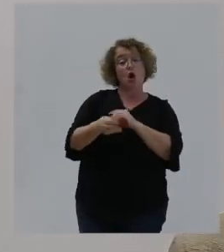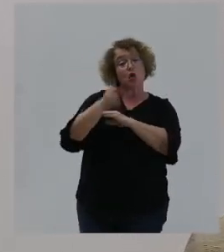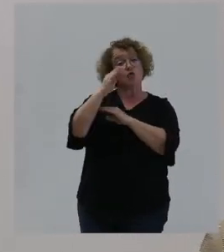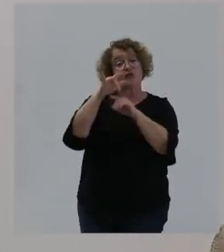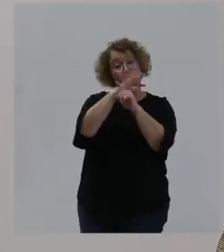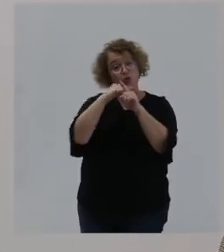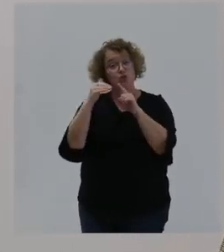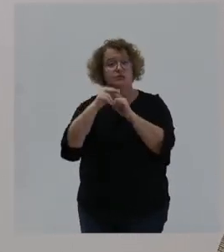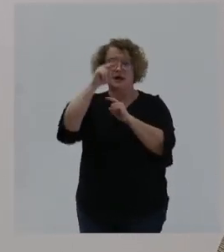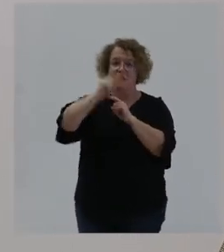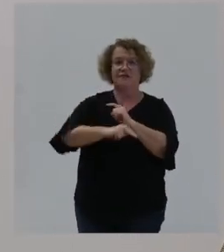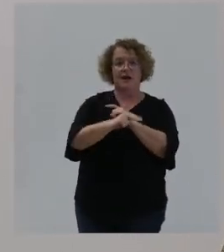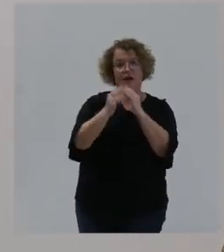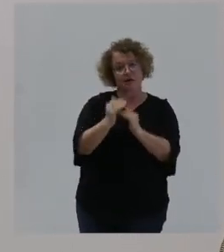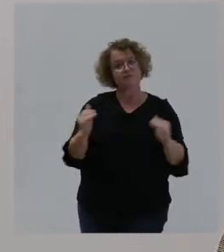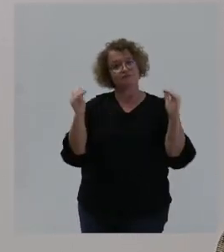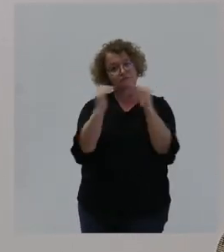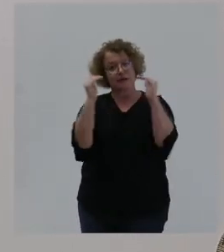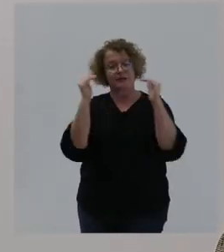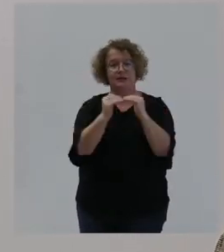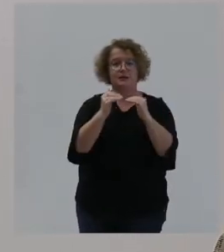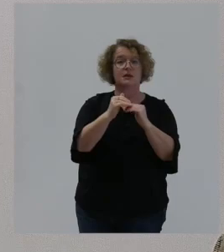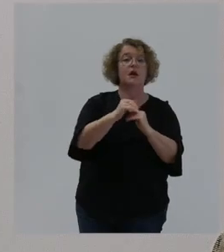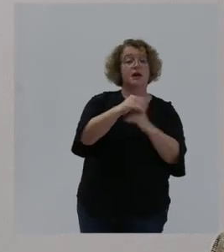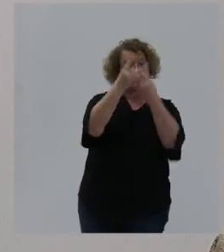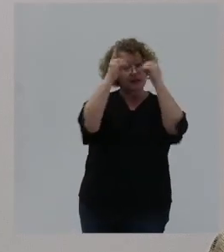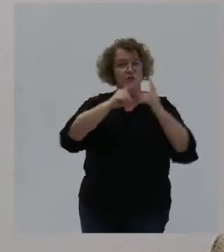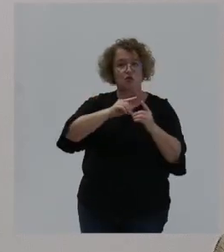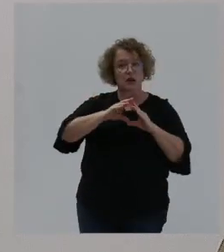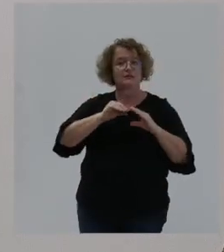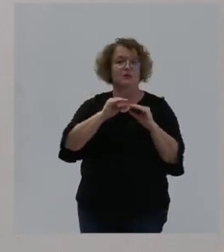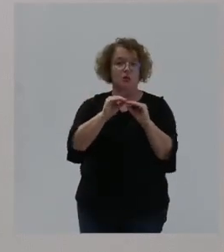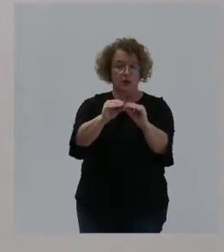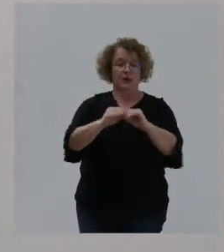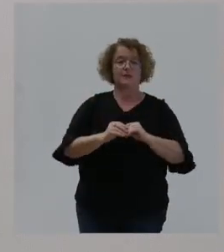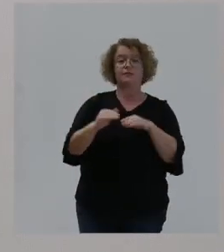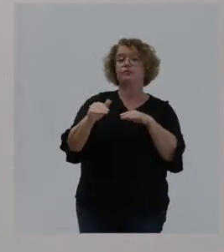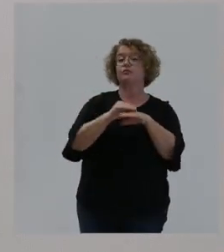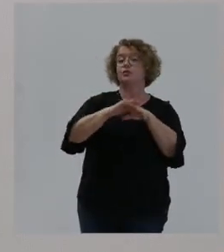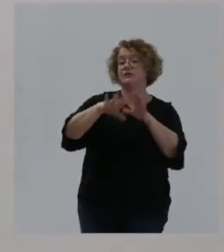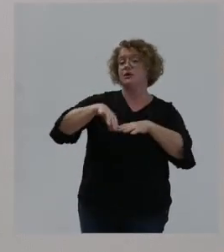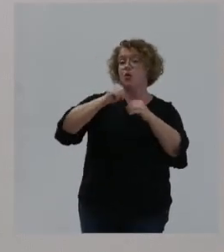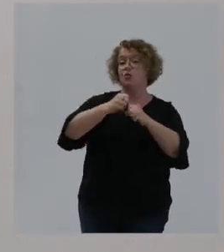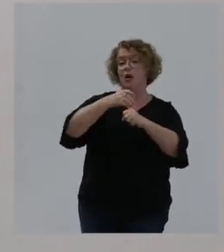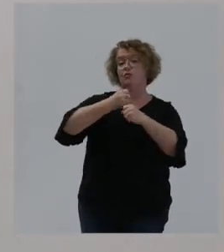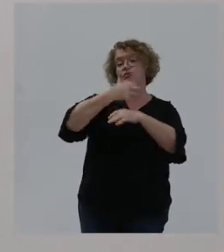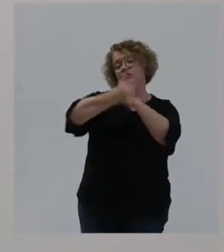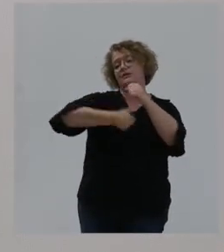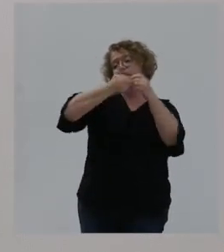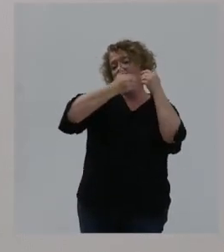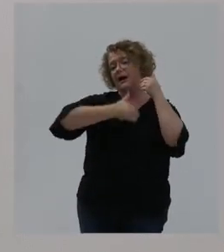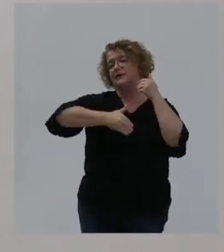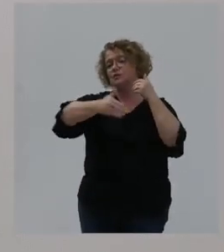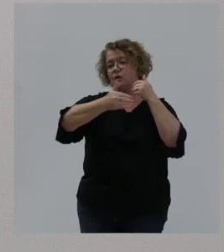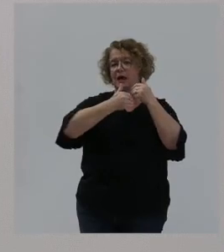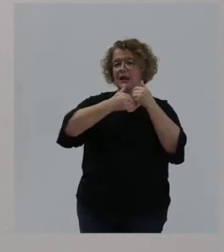vers des principes de parité et de remettre de la démocratie réelle. Une politique d'emploi pluriannuelle ne peut être construite sans outils